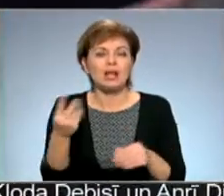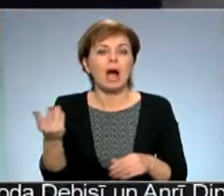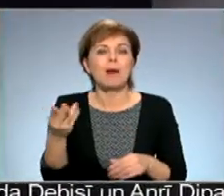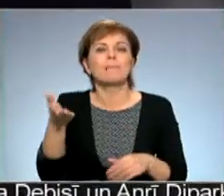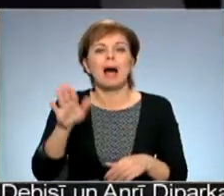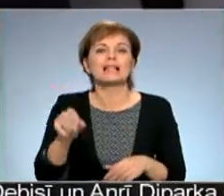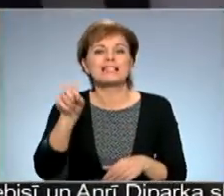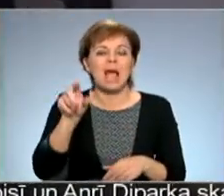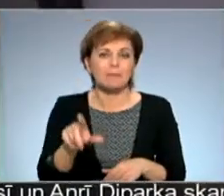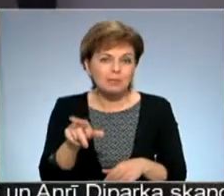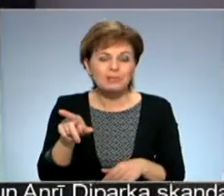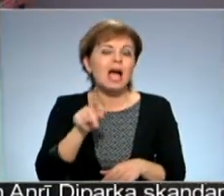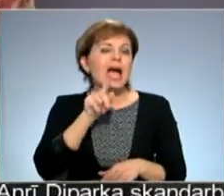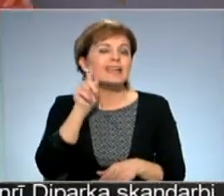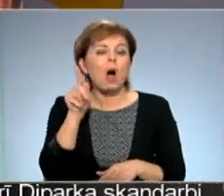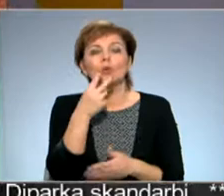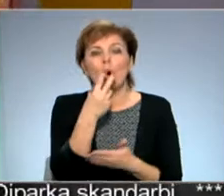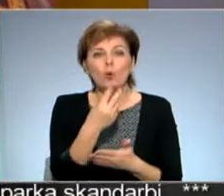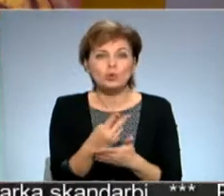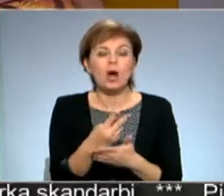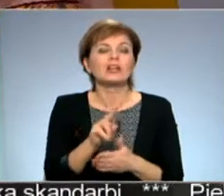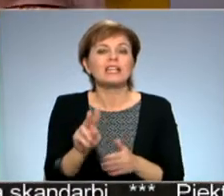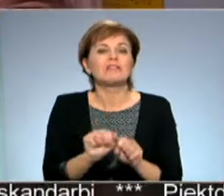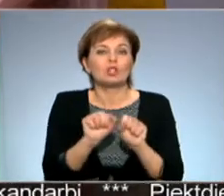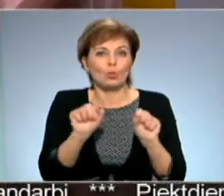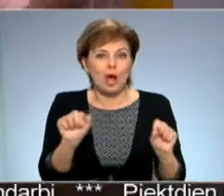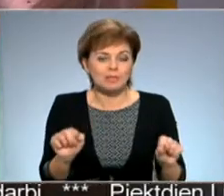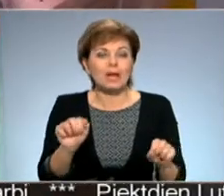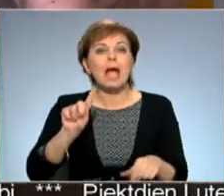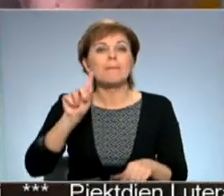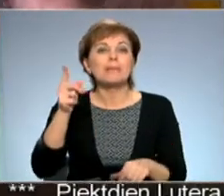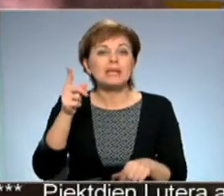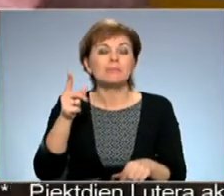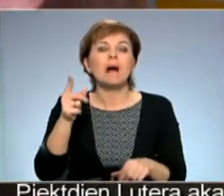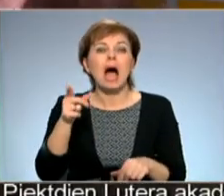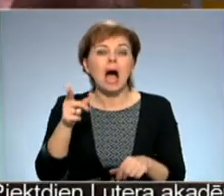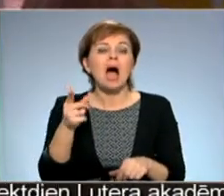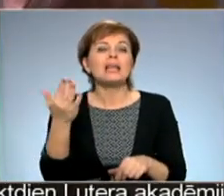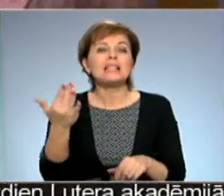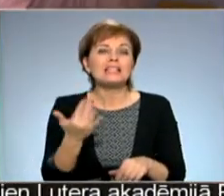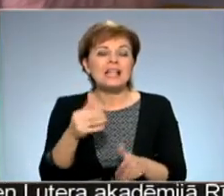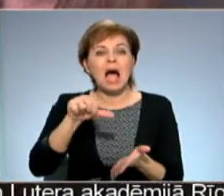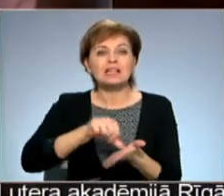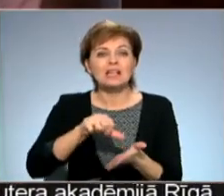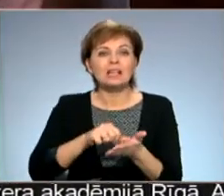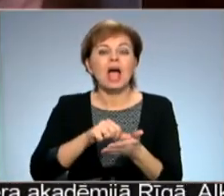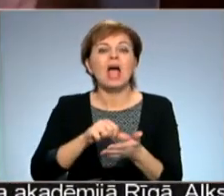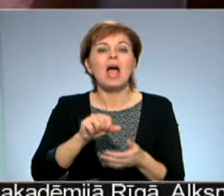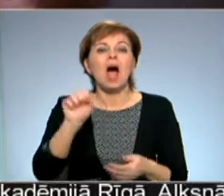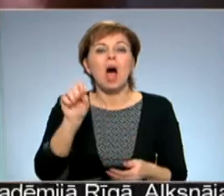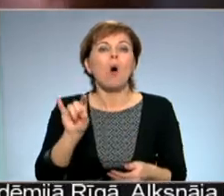17. Iespējams tādēļ, ka jaunākā uzskatīt arī par visdrosmīgāko. Pirmā iznāciena lampu drudzis jāiztur tieši Aurēlijai.